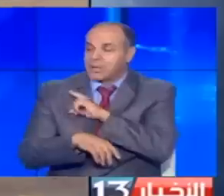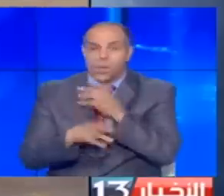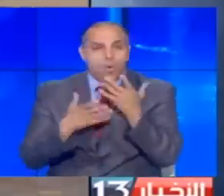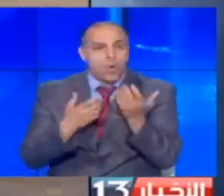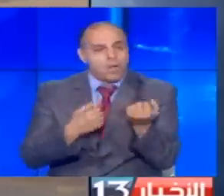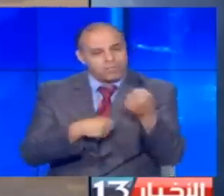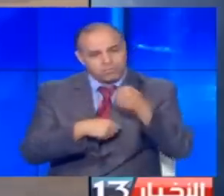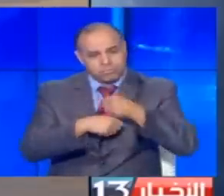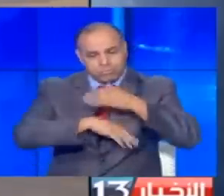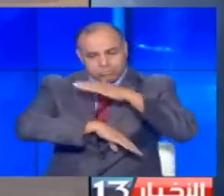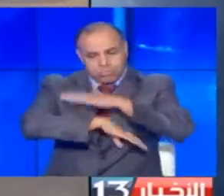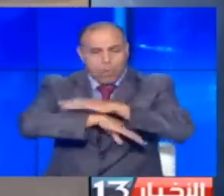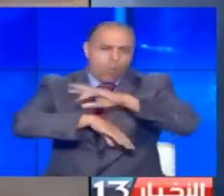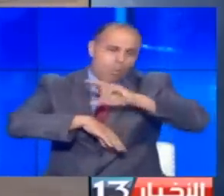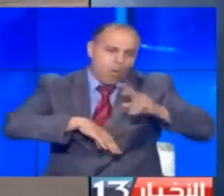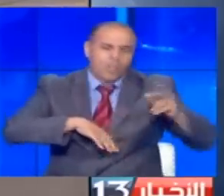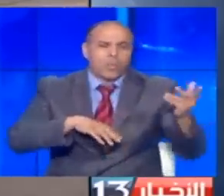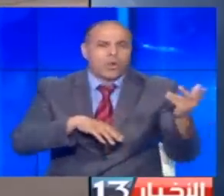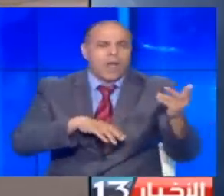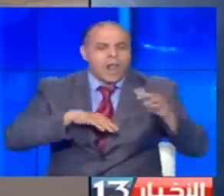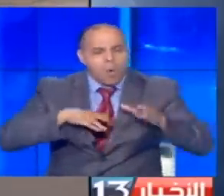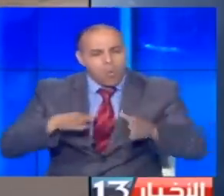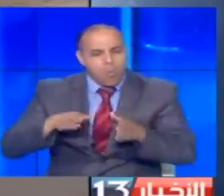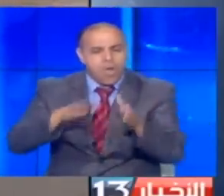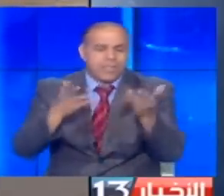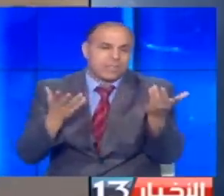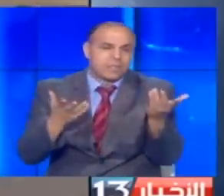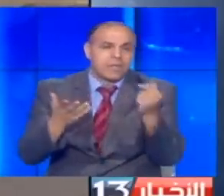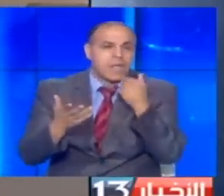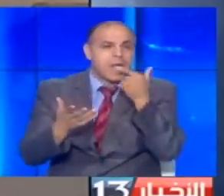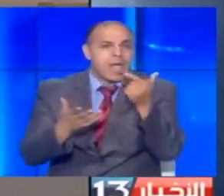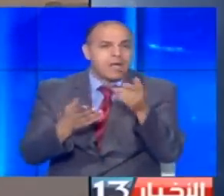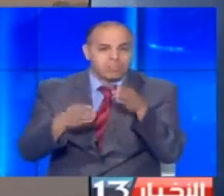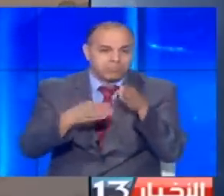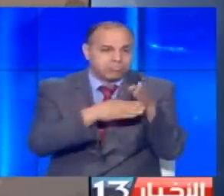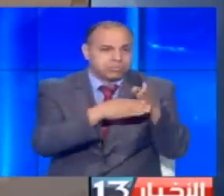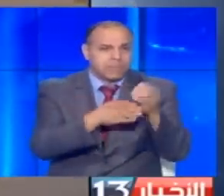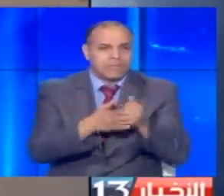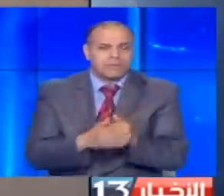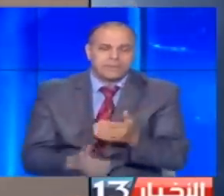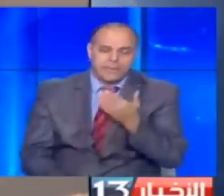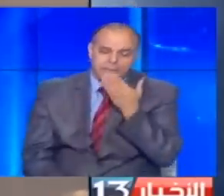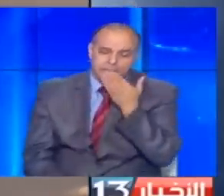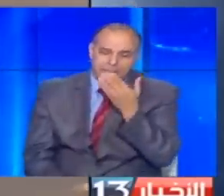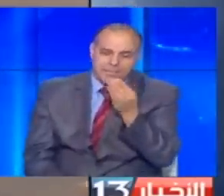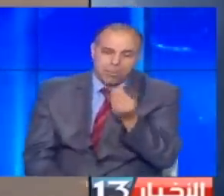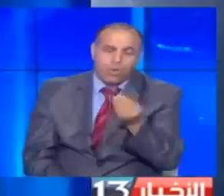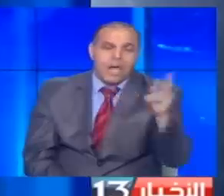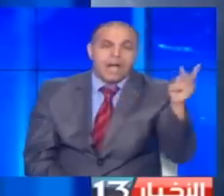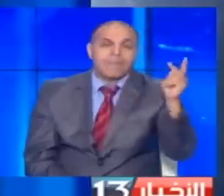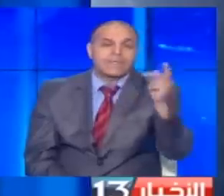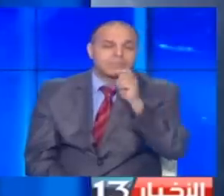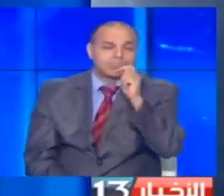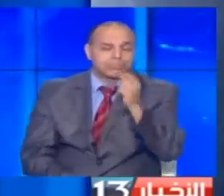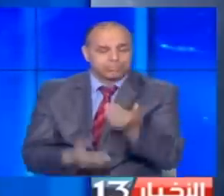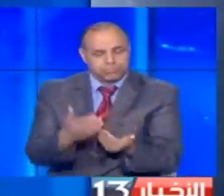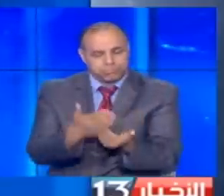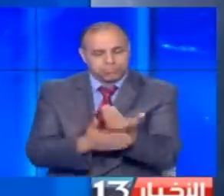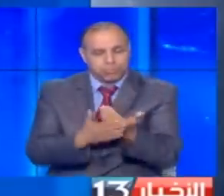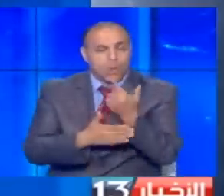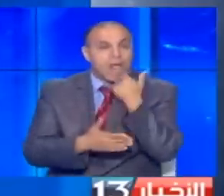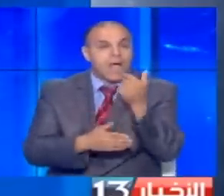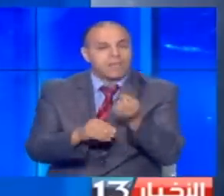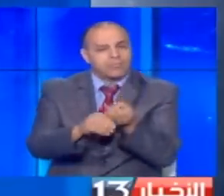احداث جسور اخرى على الاوديه الرئيسيه التي تشق وسط المدينه على هذه التفاصيل